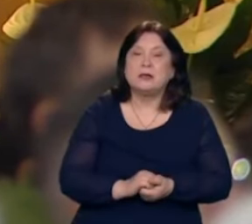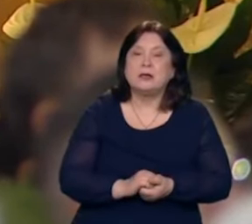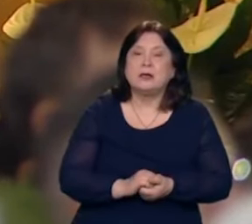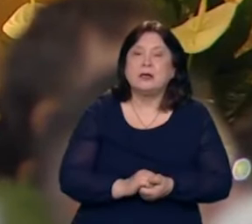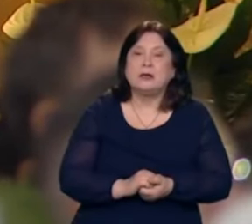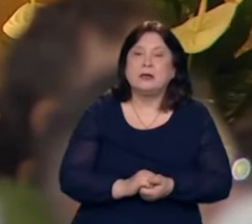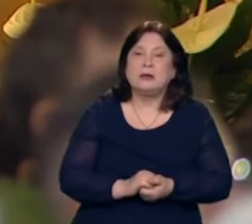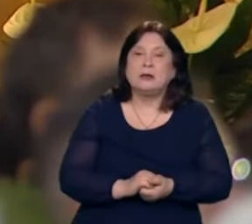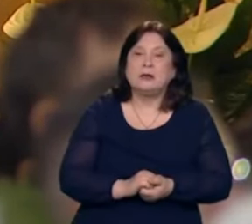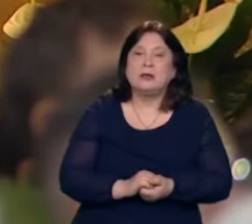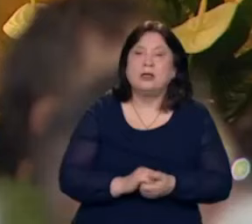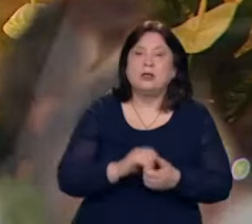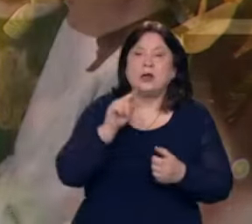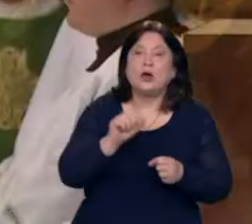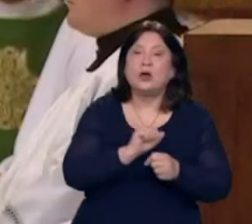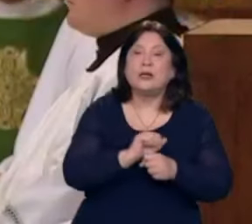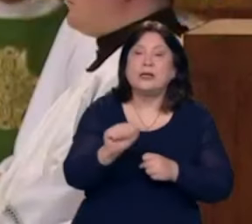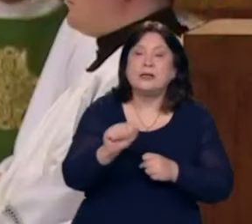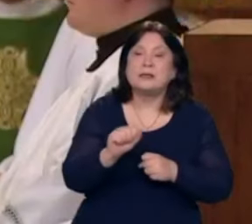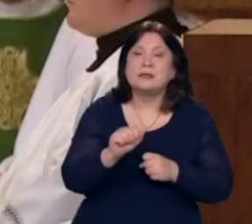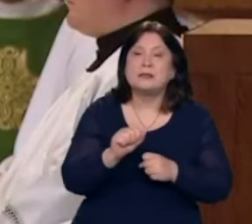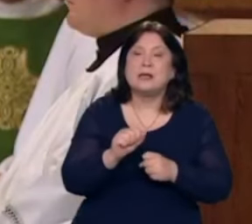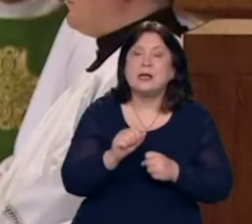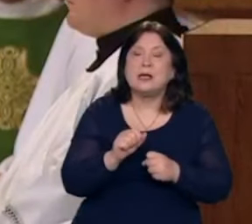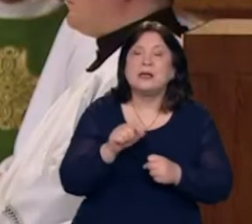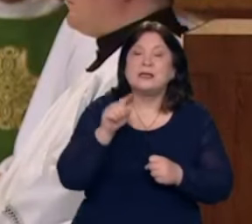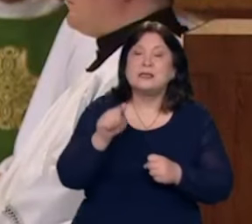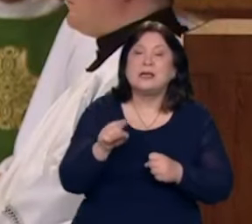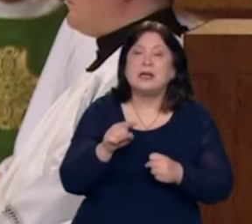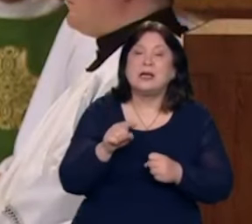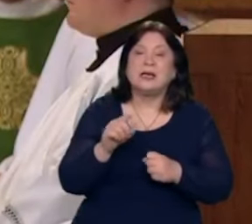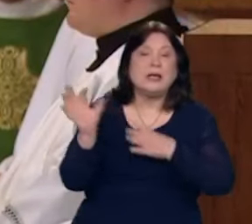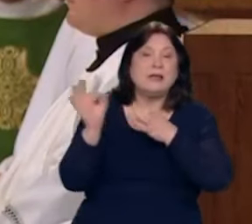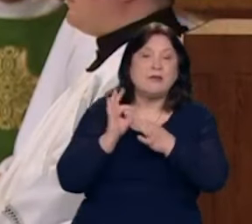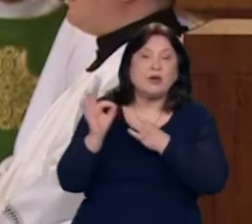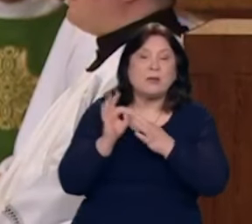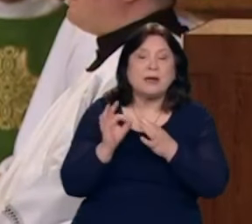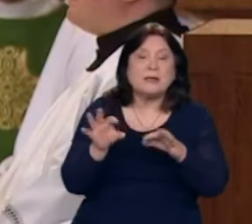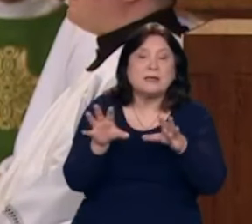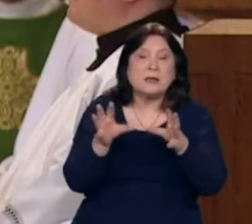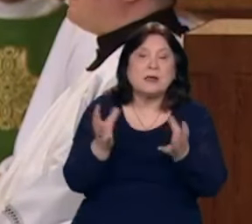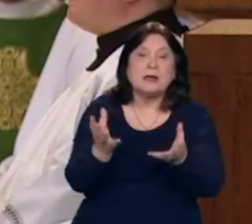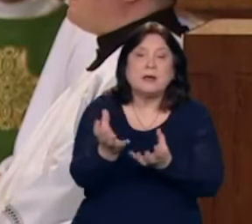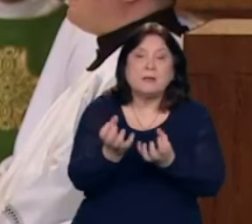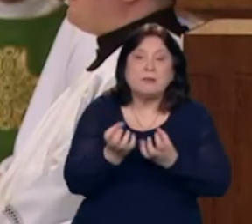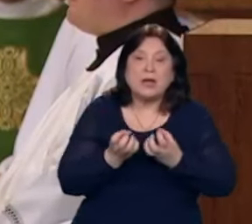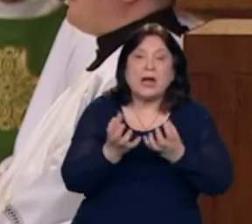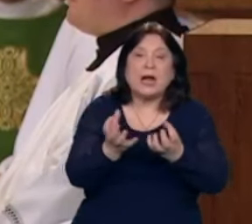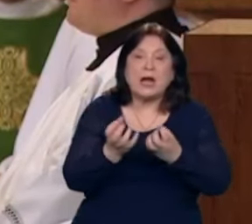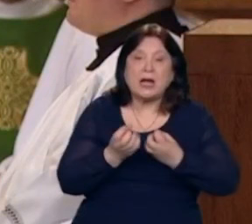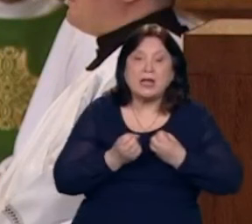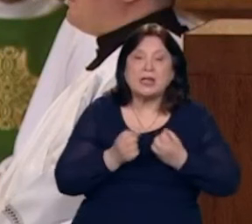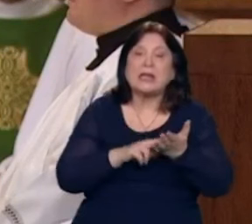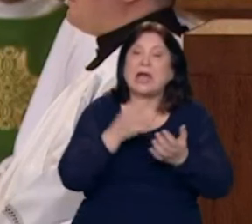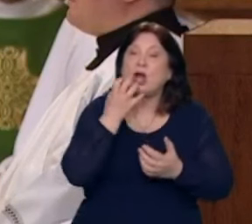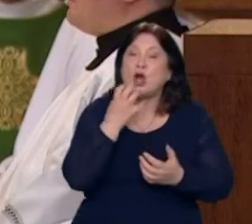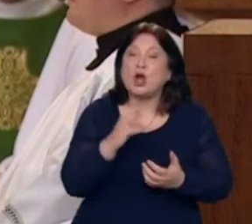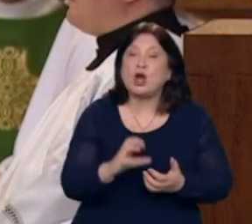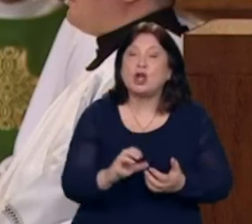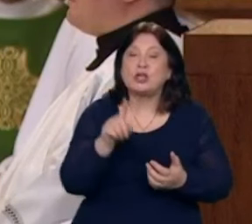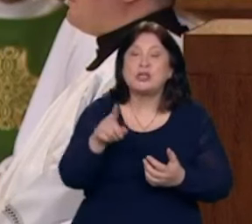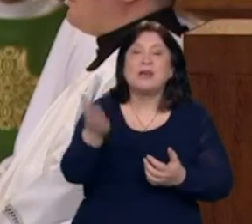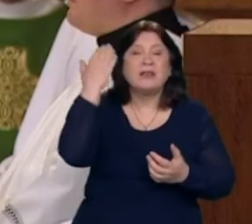jest czerpanie z tych wieści z tych informacji które na gorąco